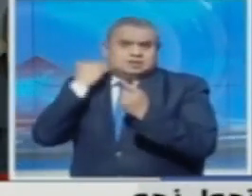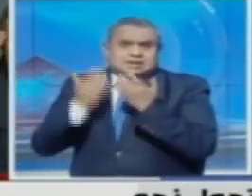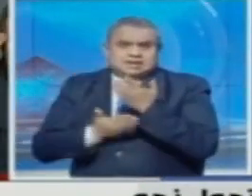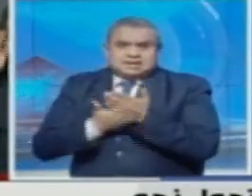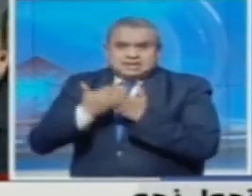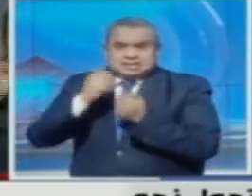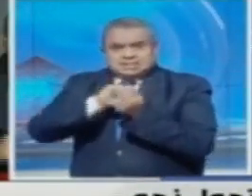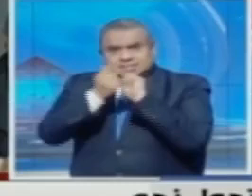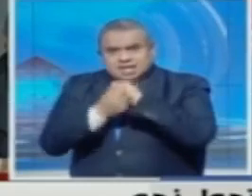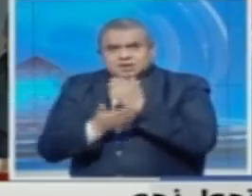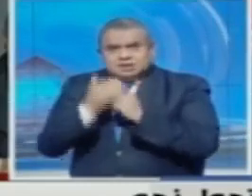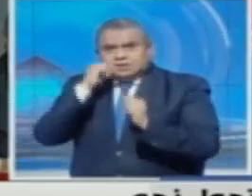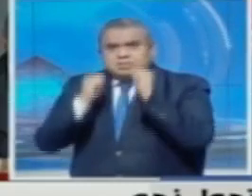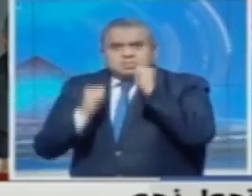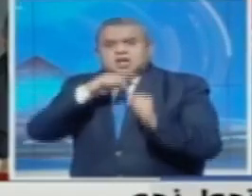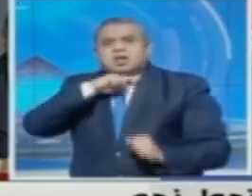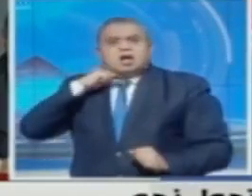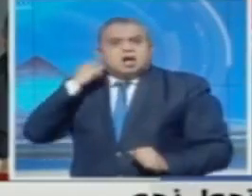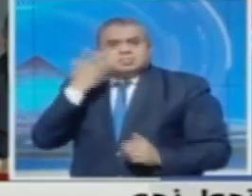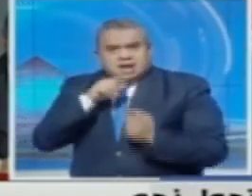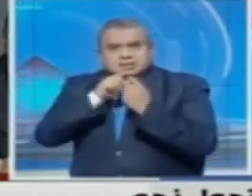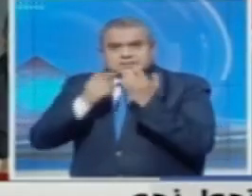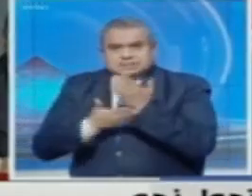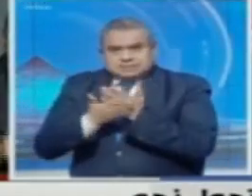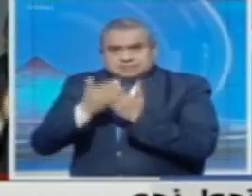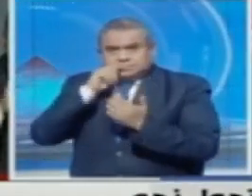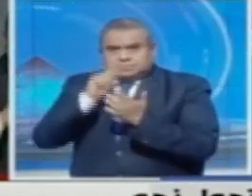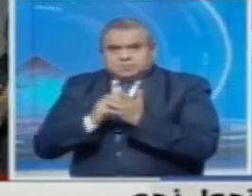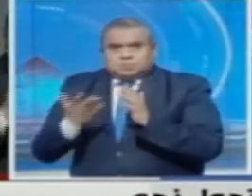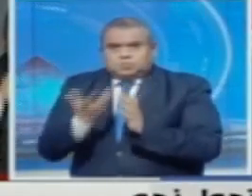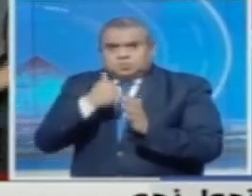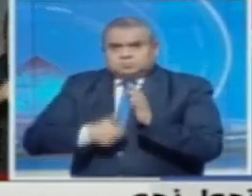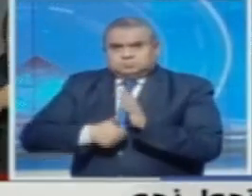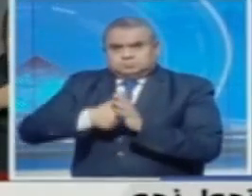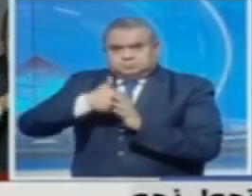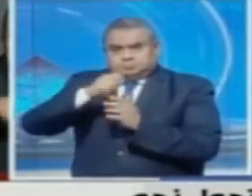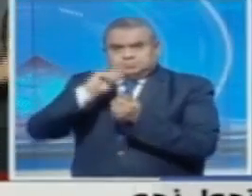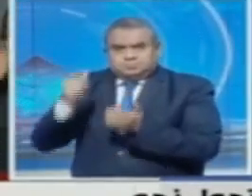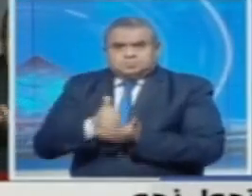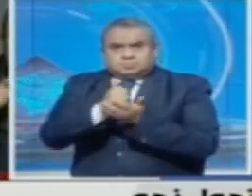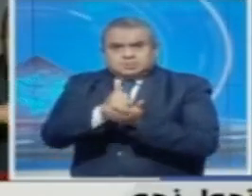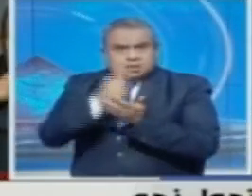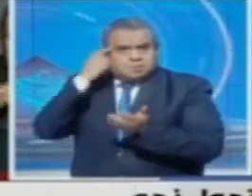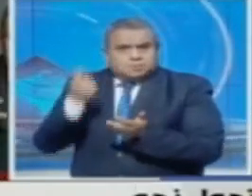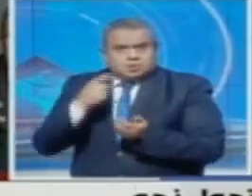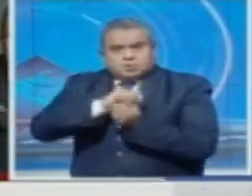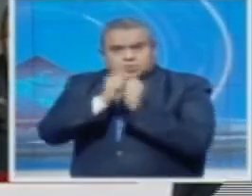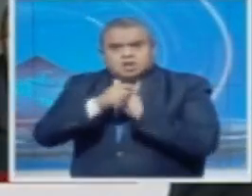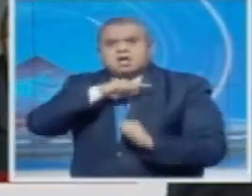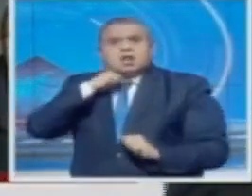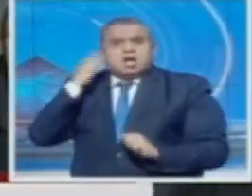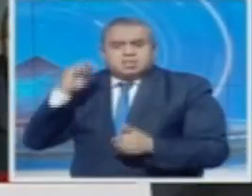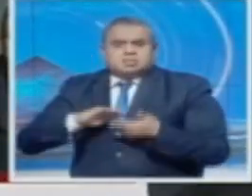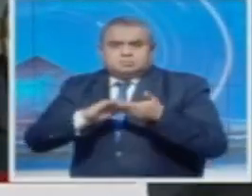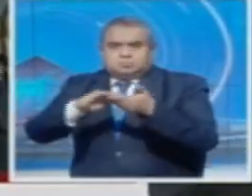كبيرة للتحول نحو الطاقة الخضراء، مؤكدا الحاجة للوصول إلى تمويل مبتكر لدعم التحول الأخضر.